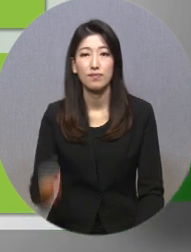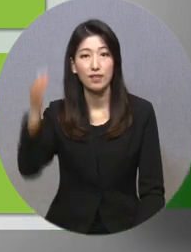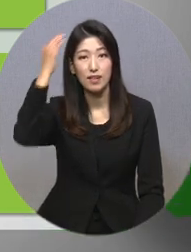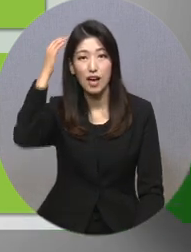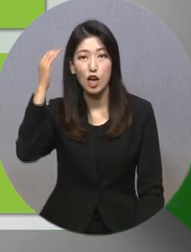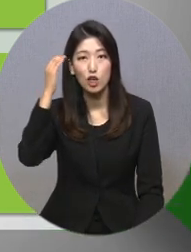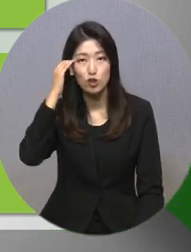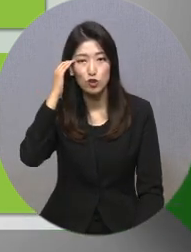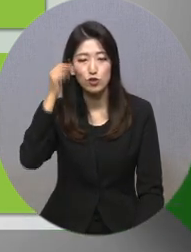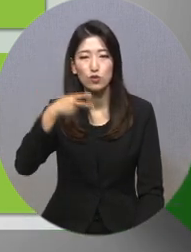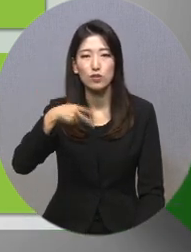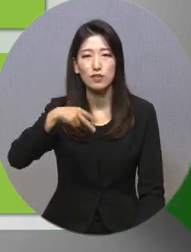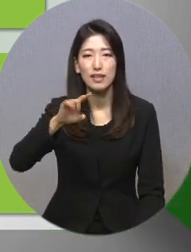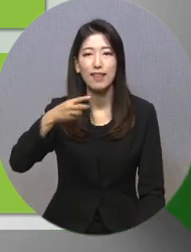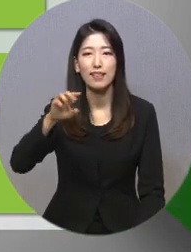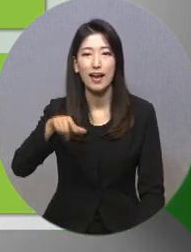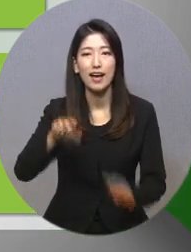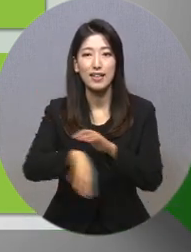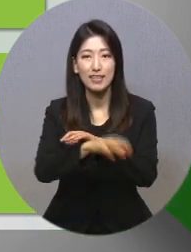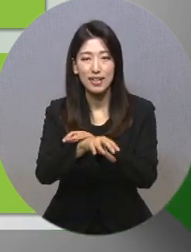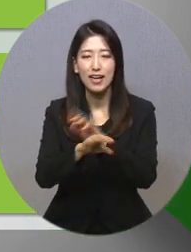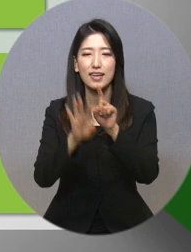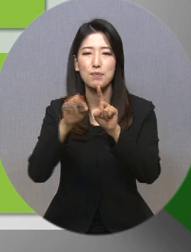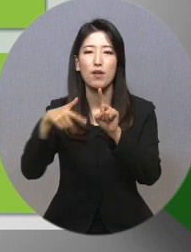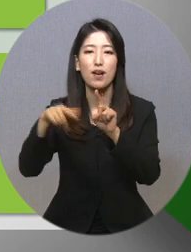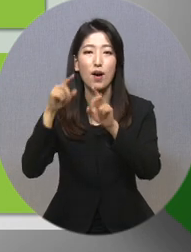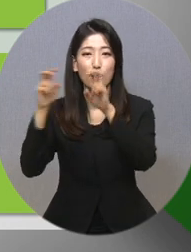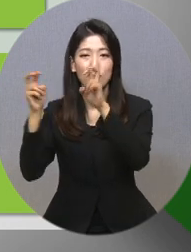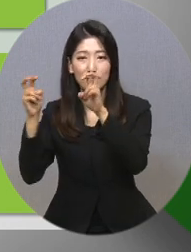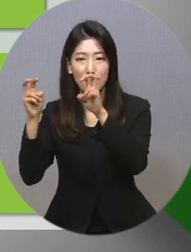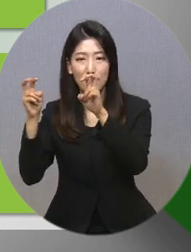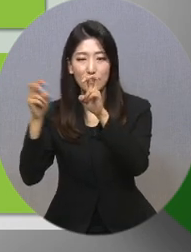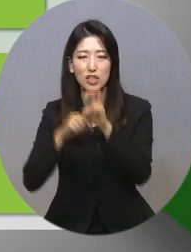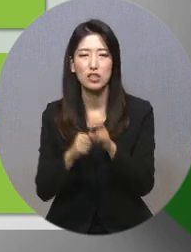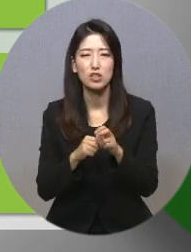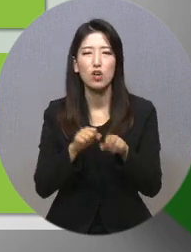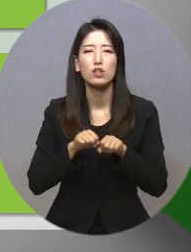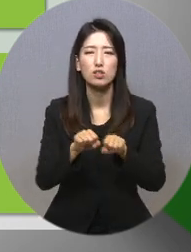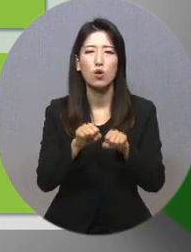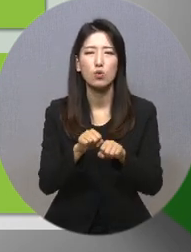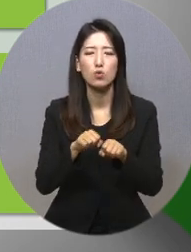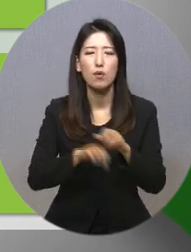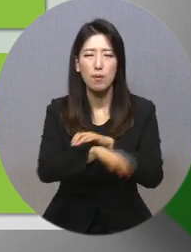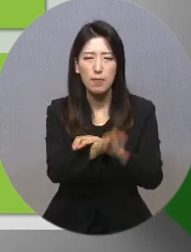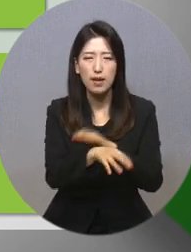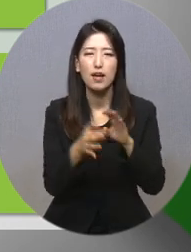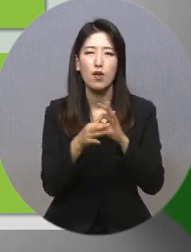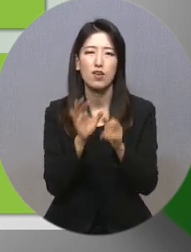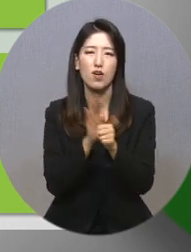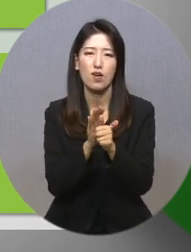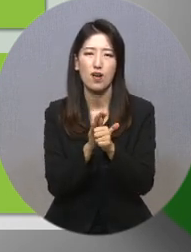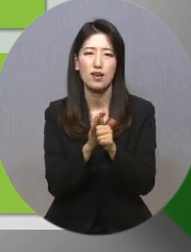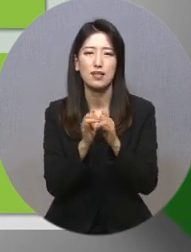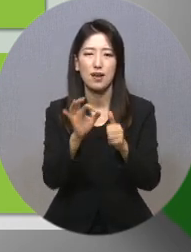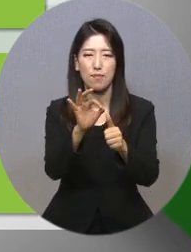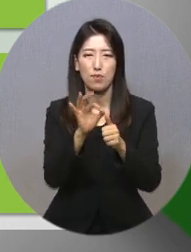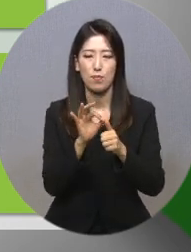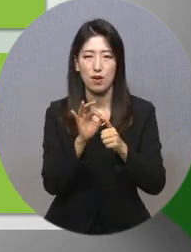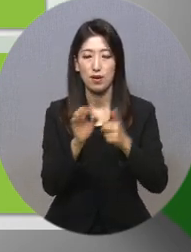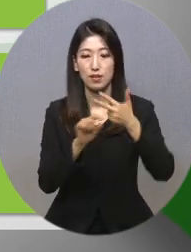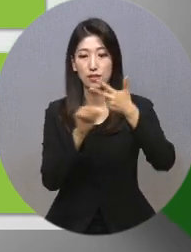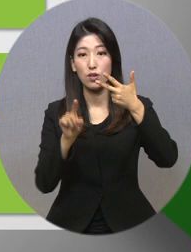대한민국 세탁 1번가에서 세탁원을 모집합니다. 접수 마감일은 7월 11일까지며 근무지는